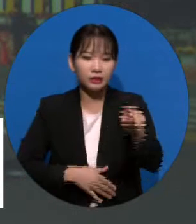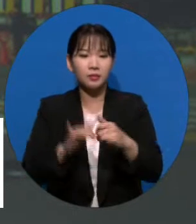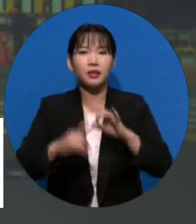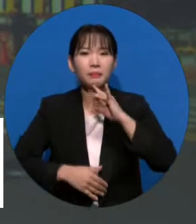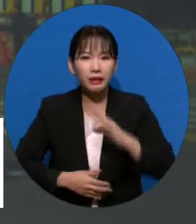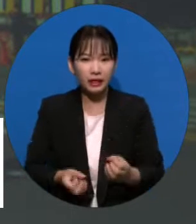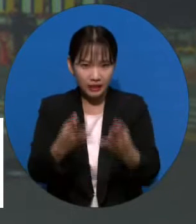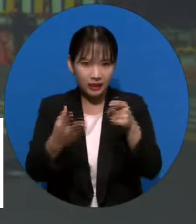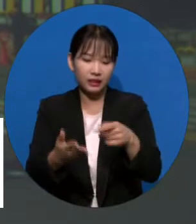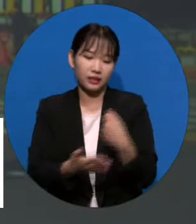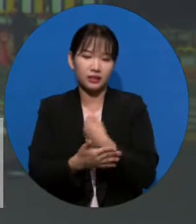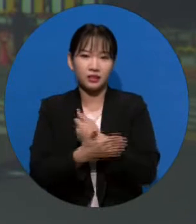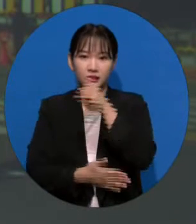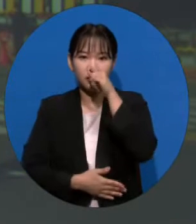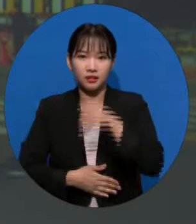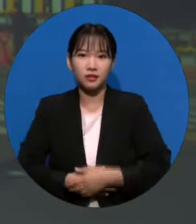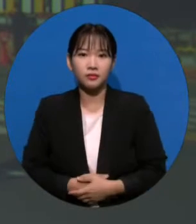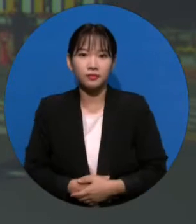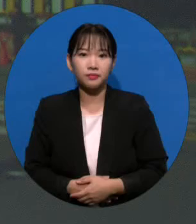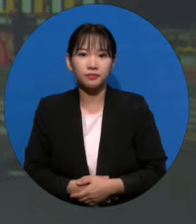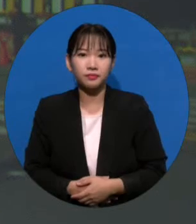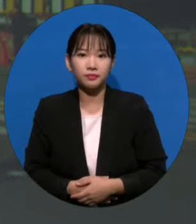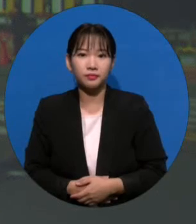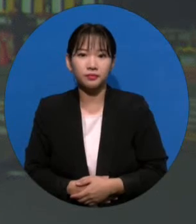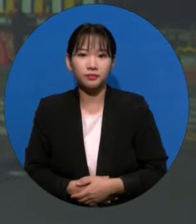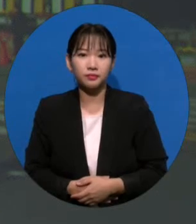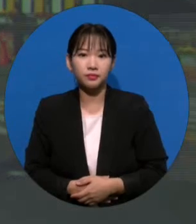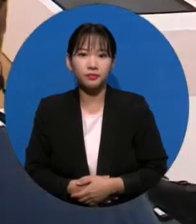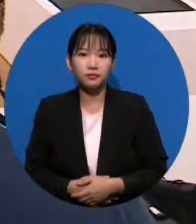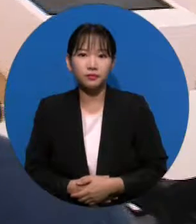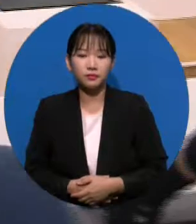그들만의 잔치라는 아쉬움도 남았습니다. 김진선 기자입니다.